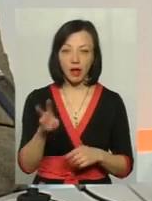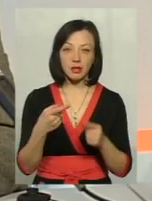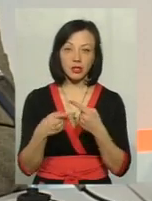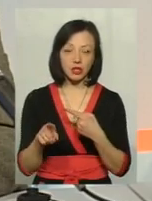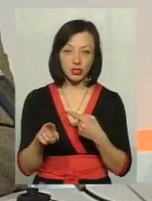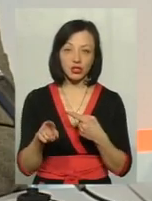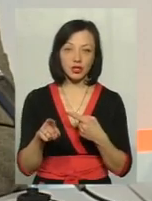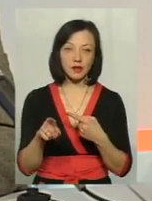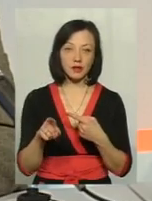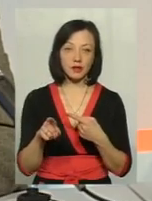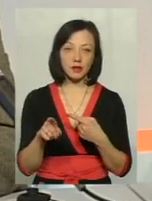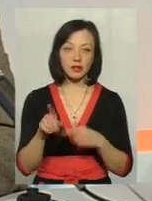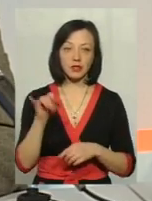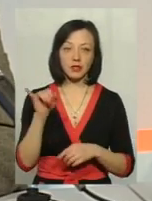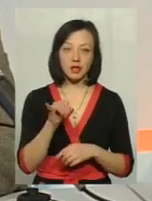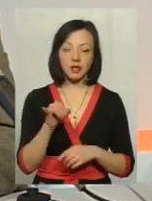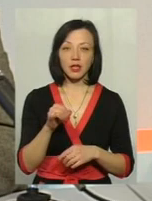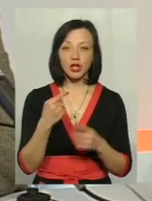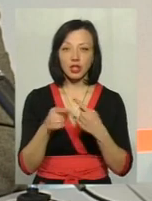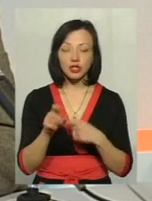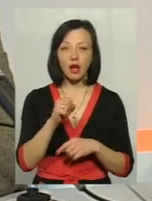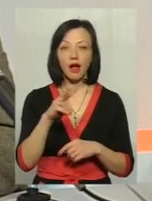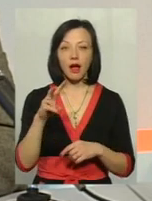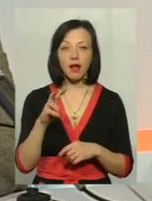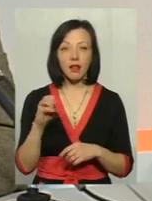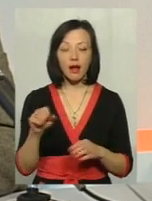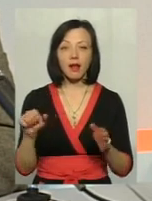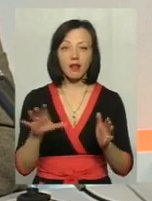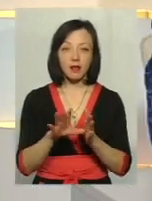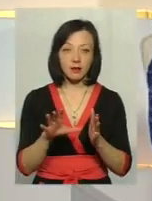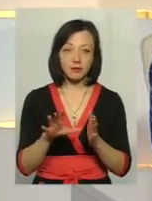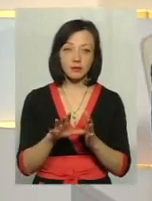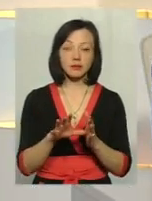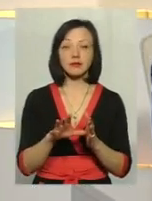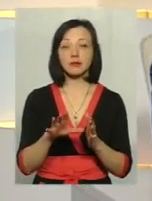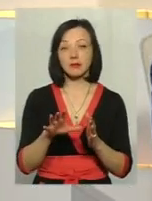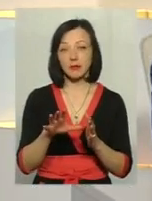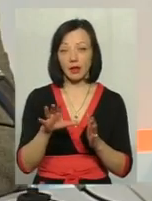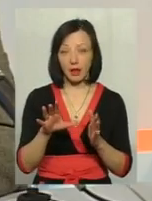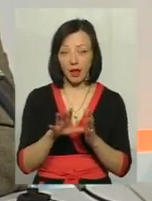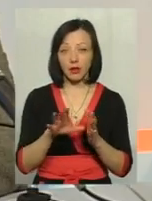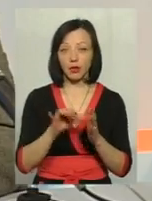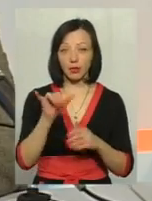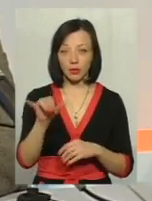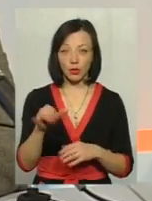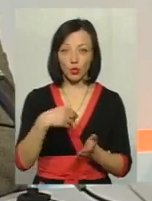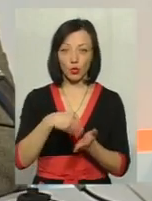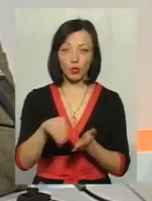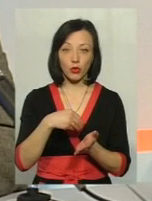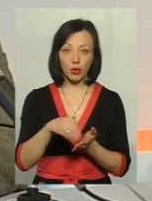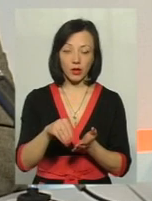інші і все набагато інше, але електроенергія, справді, у них, зарплати да, електроенергія у них, яку